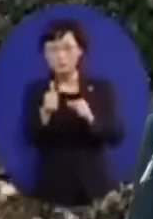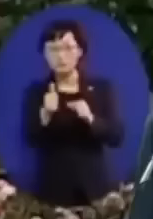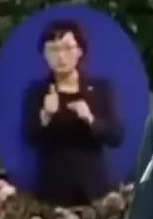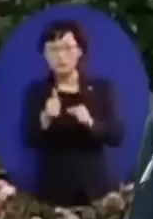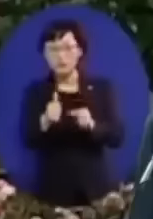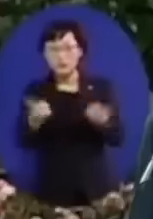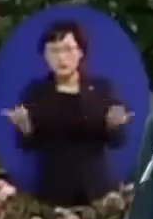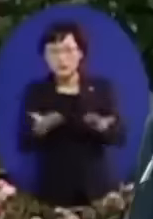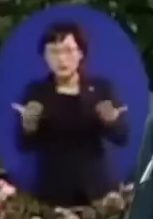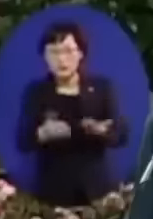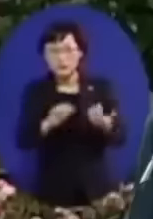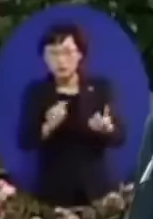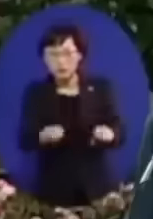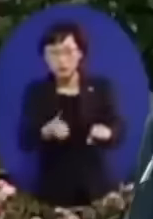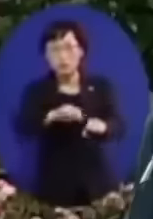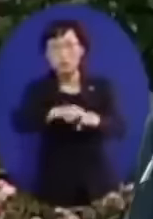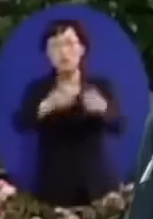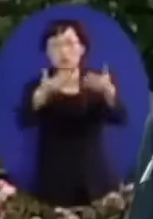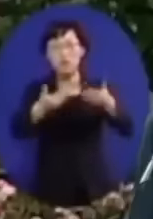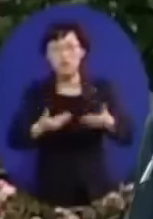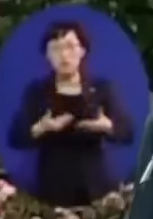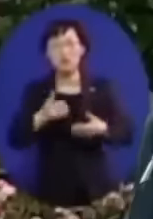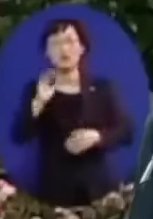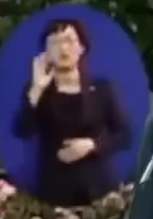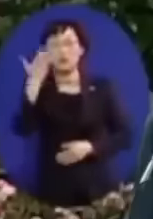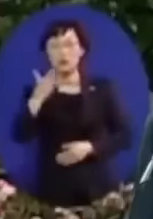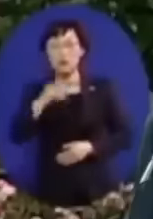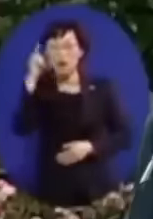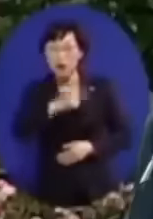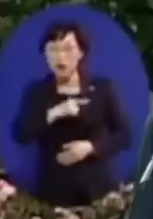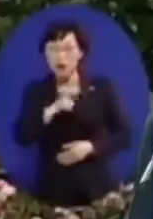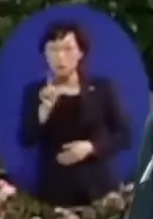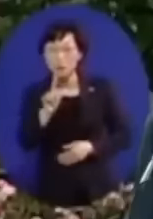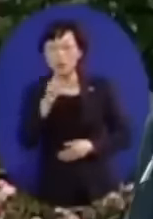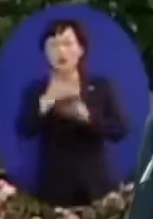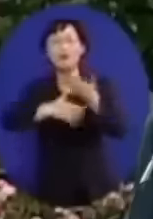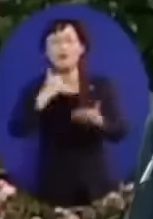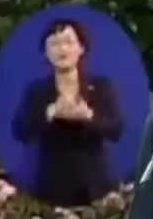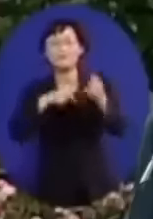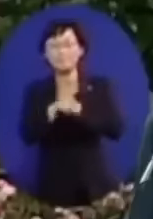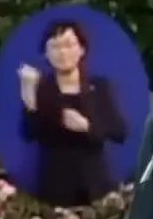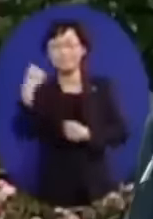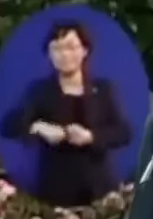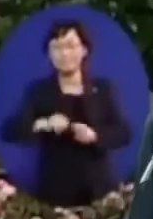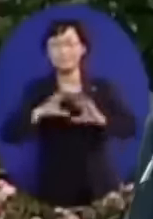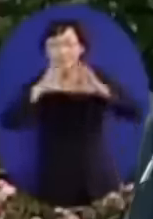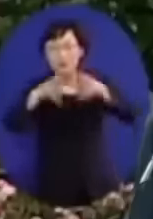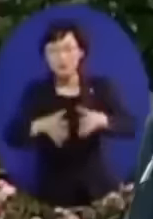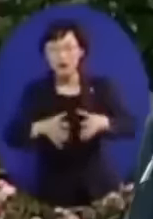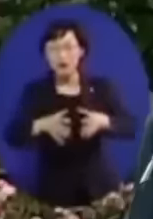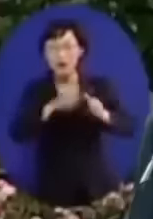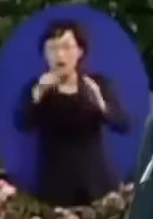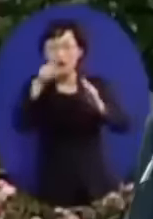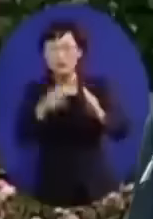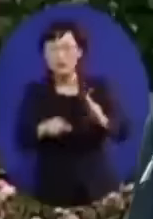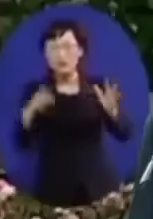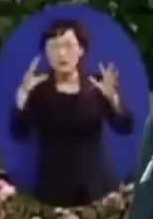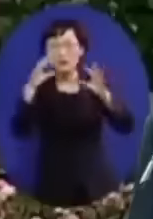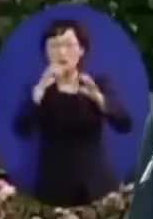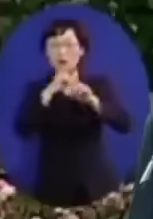노동과 죽음의 형벌을 받게 된 것입니다. 악이란 하나님의 뜻을 거역하고 이 세상에서 파괴하는